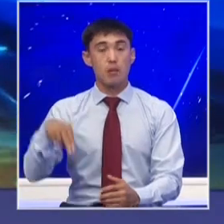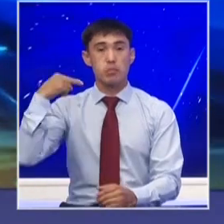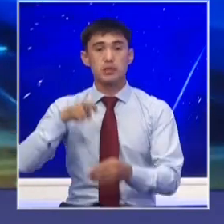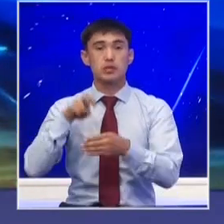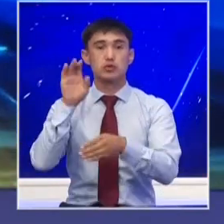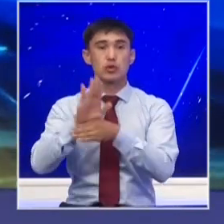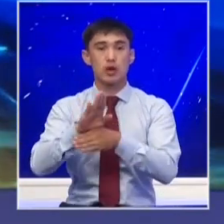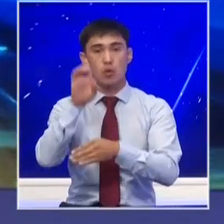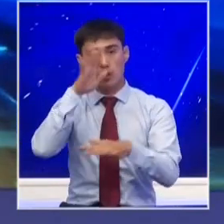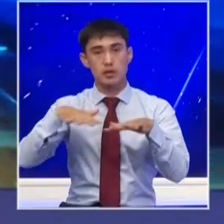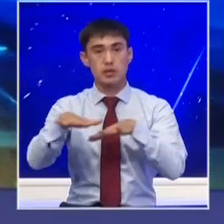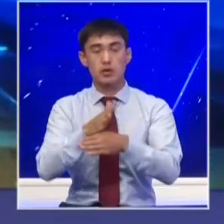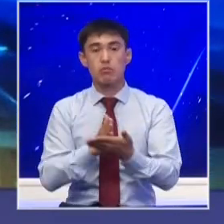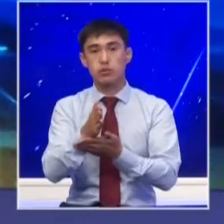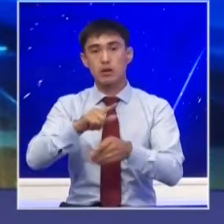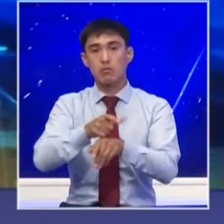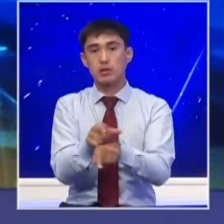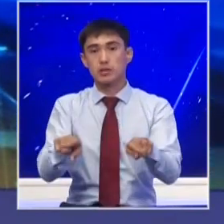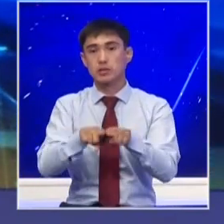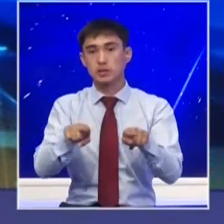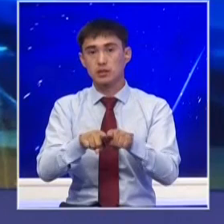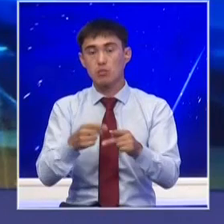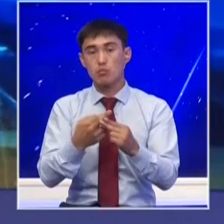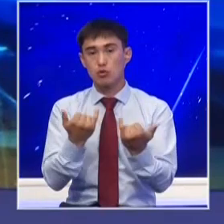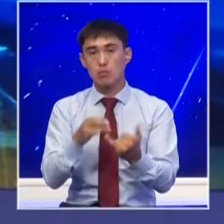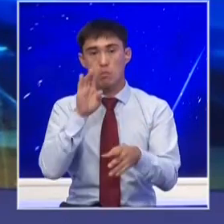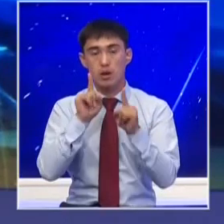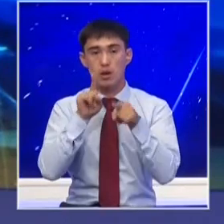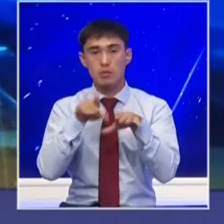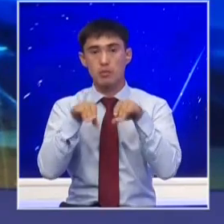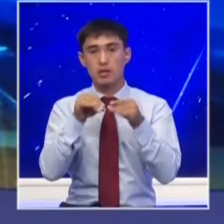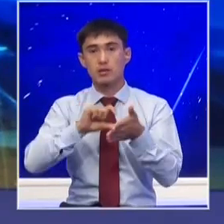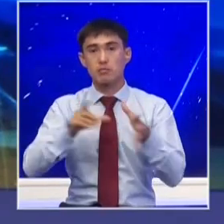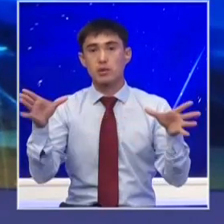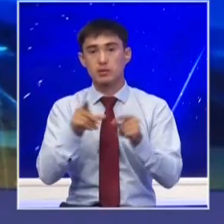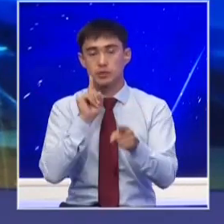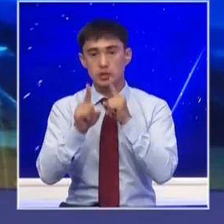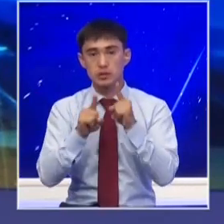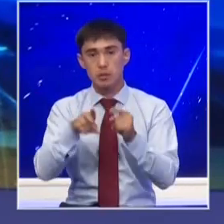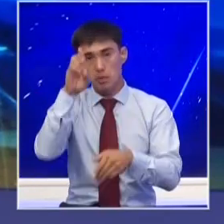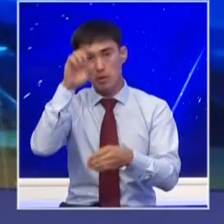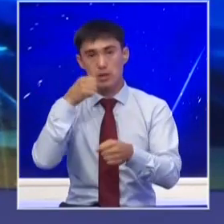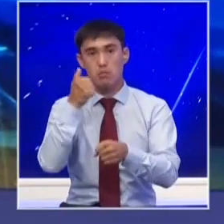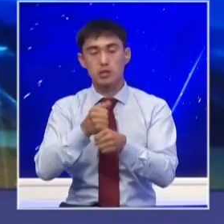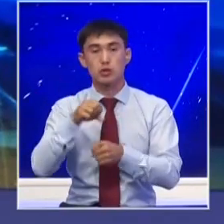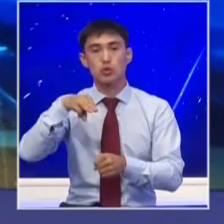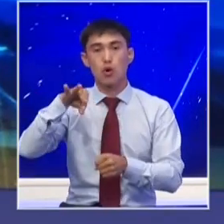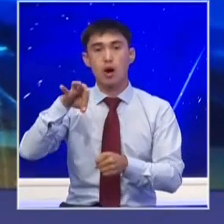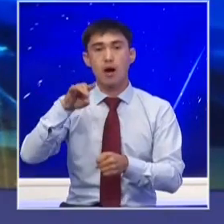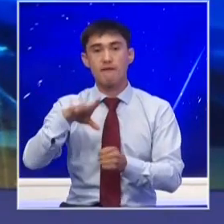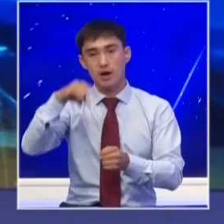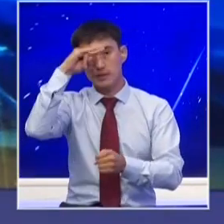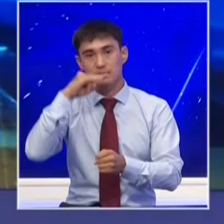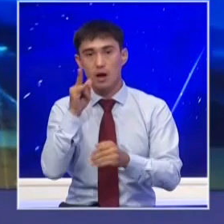Президент жолдауы ел көшінің тұс бағдар компасы іспетті. Бүгін парламент палаталарының бірлескен отырысында мемлекет басшысы Қасым-Жомарт